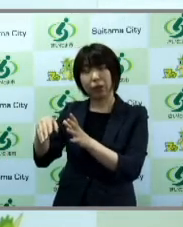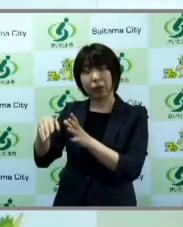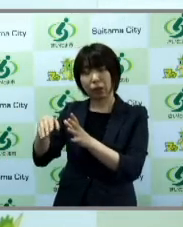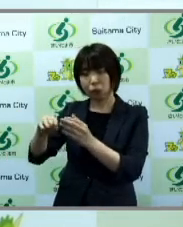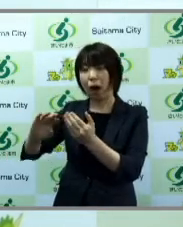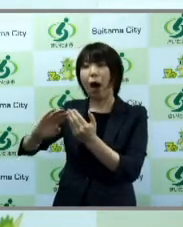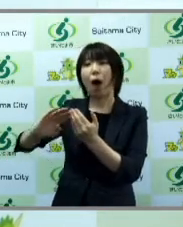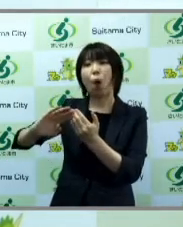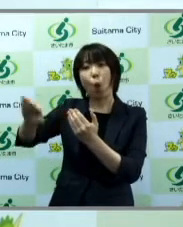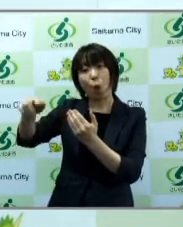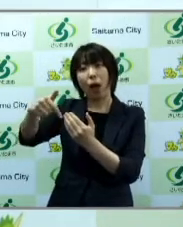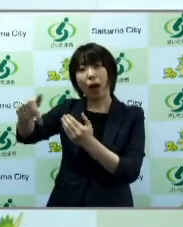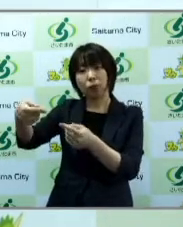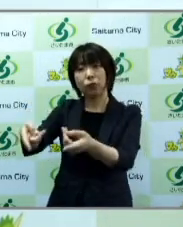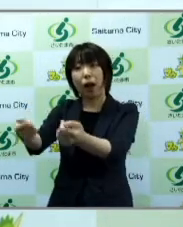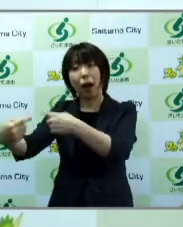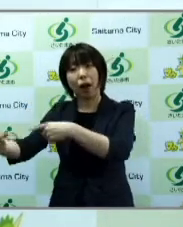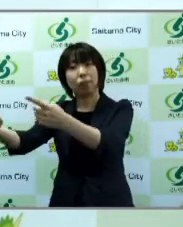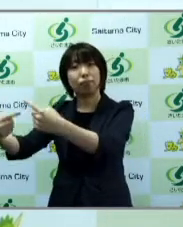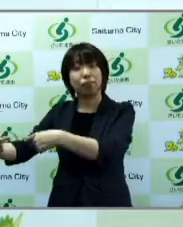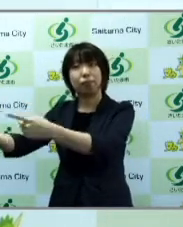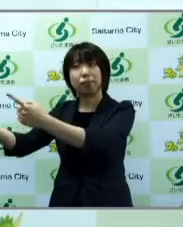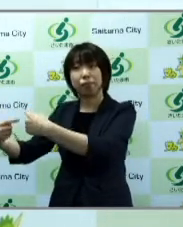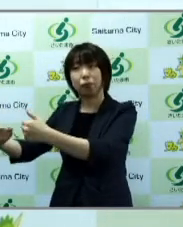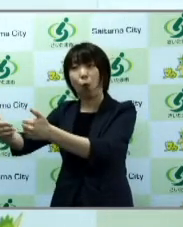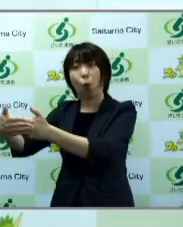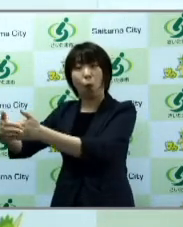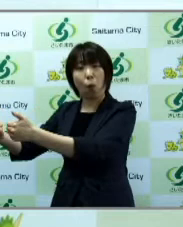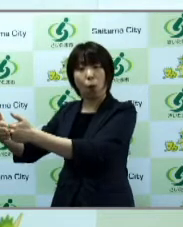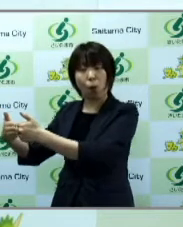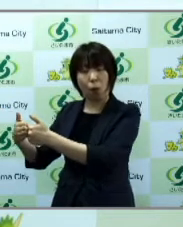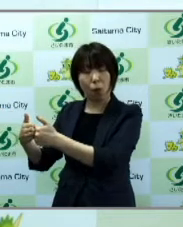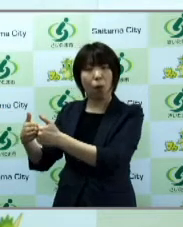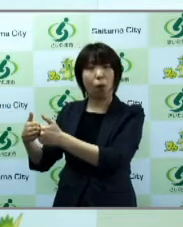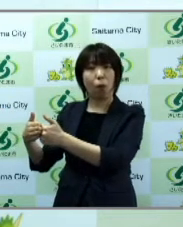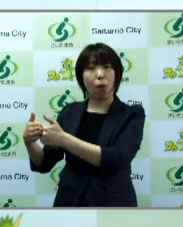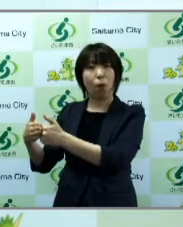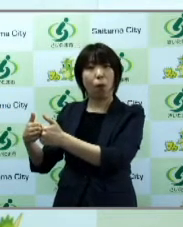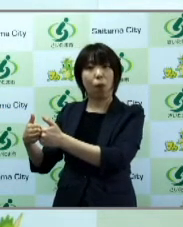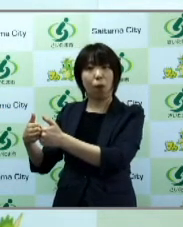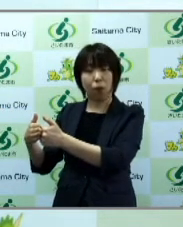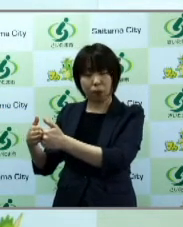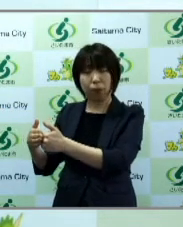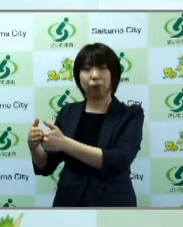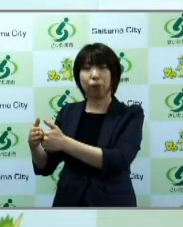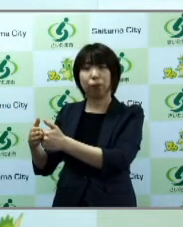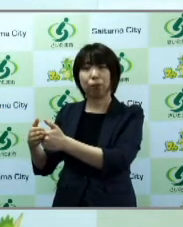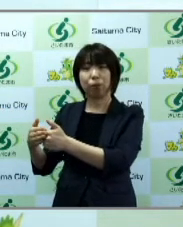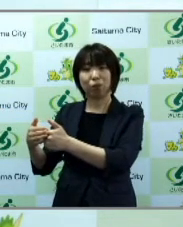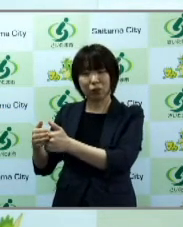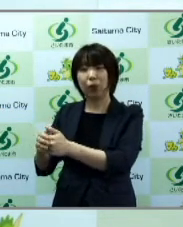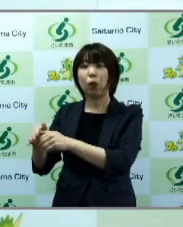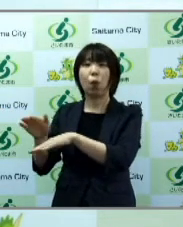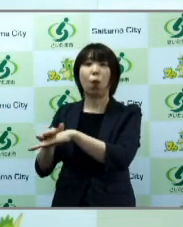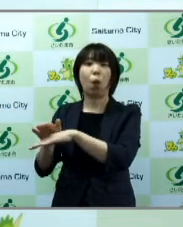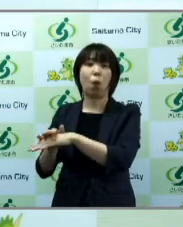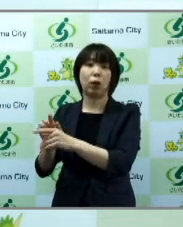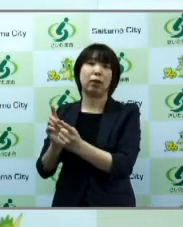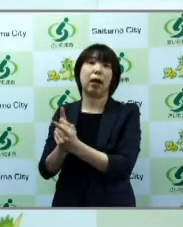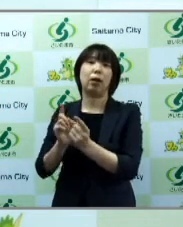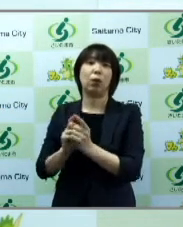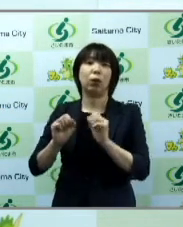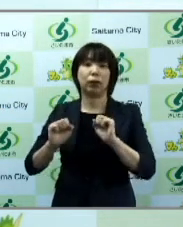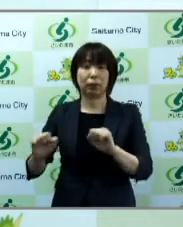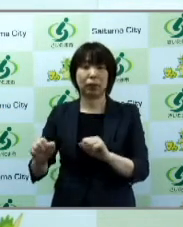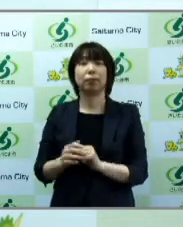からの、まあ、応援も含めて、まあ、人事的な措置を取って、対応していただくというふうに考え